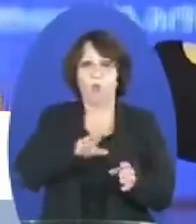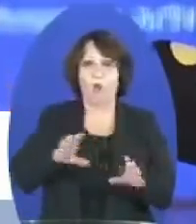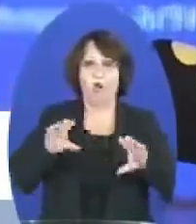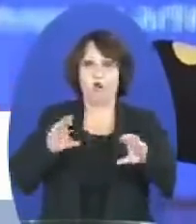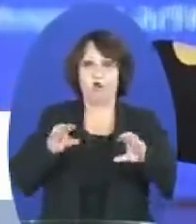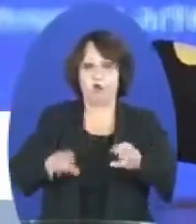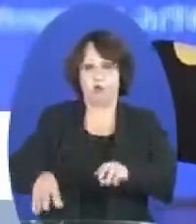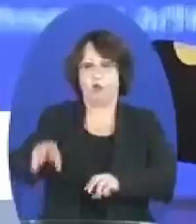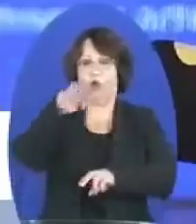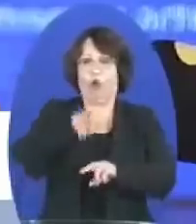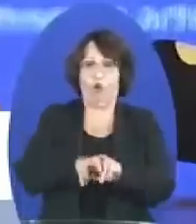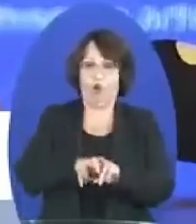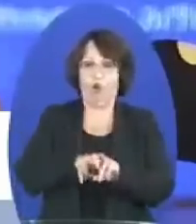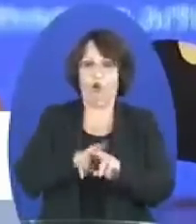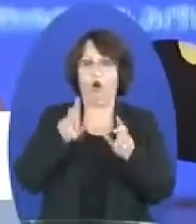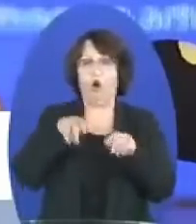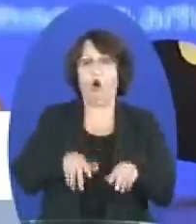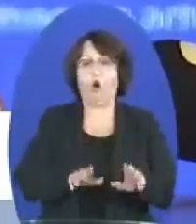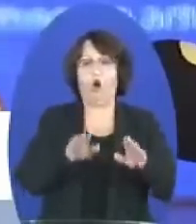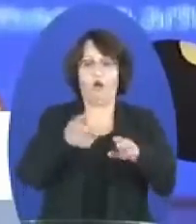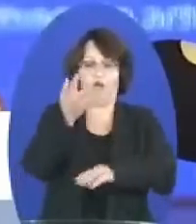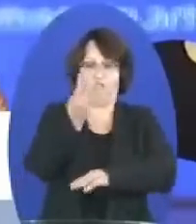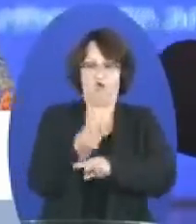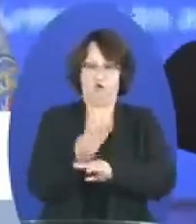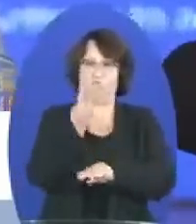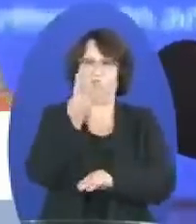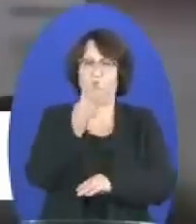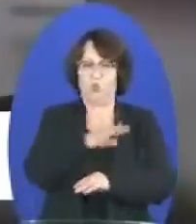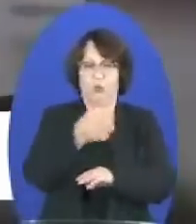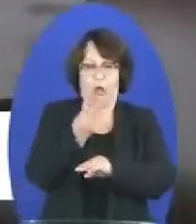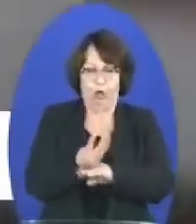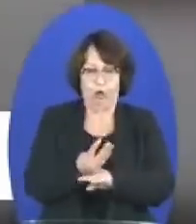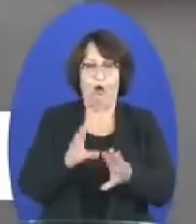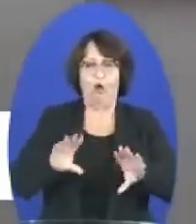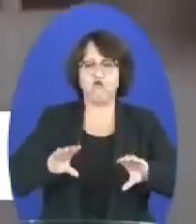нь голын усан төвөд явж ирснийг аварсан байгаа.